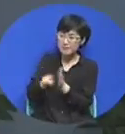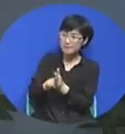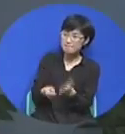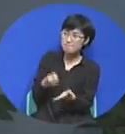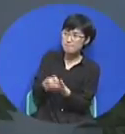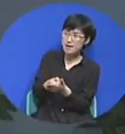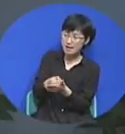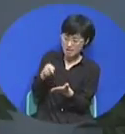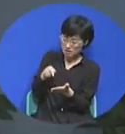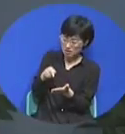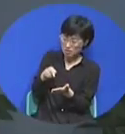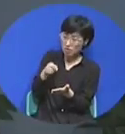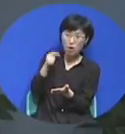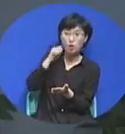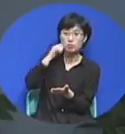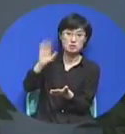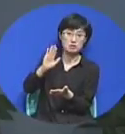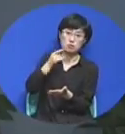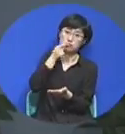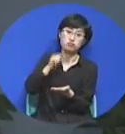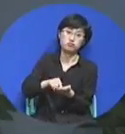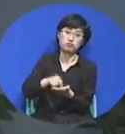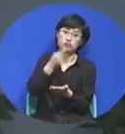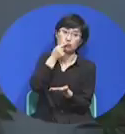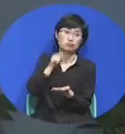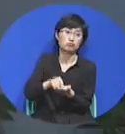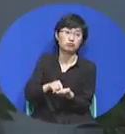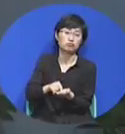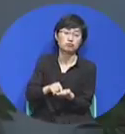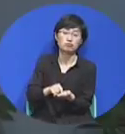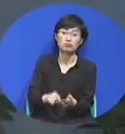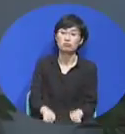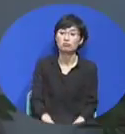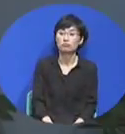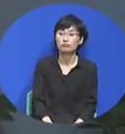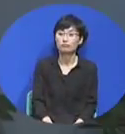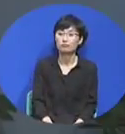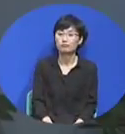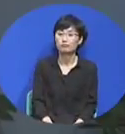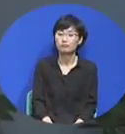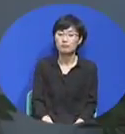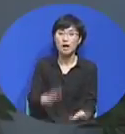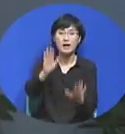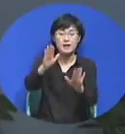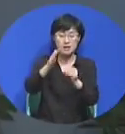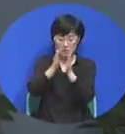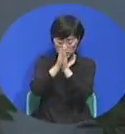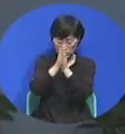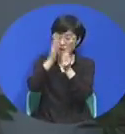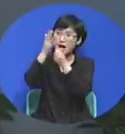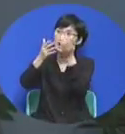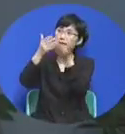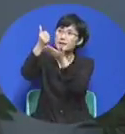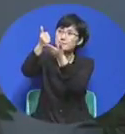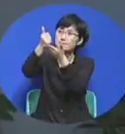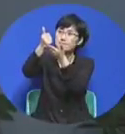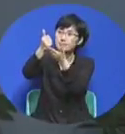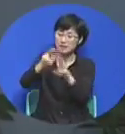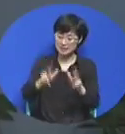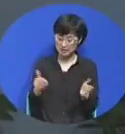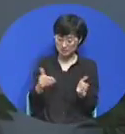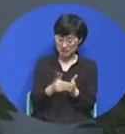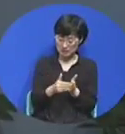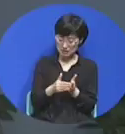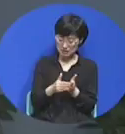we constantly say that it's so difficult, but I don't think that way. I made my resolution in a very simple way. 하나님 지금까지는 제가